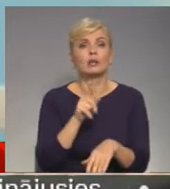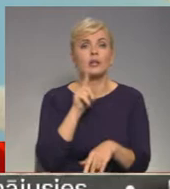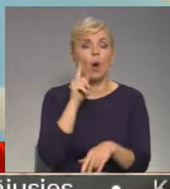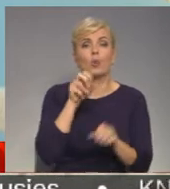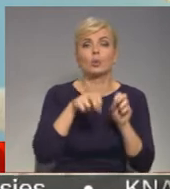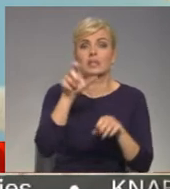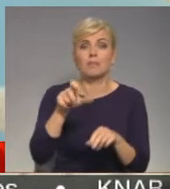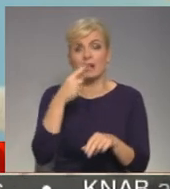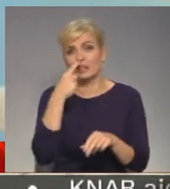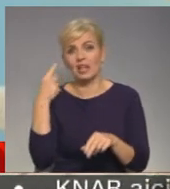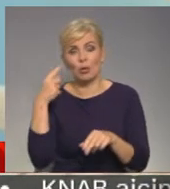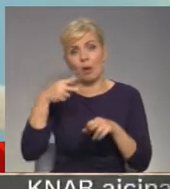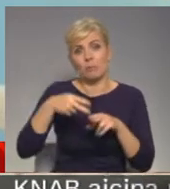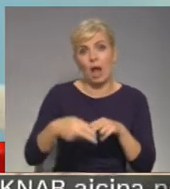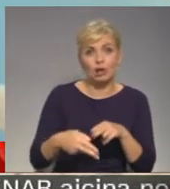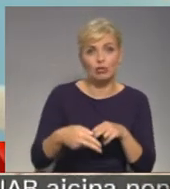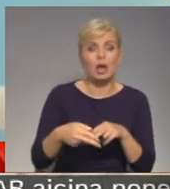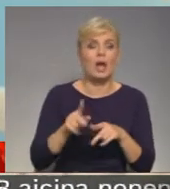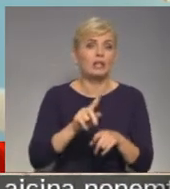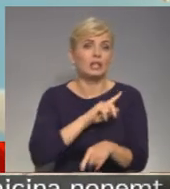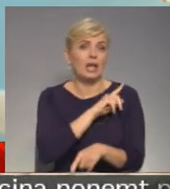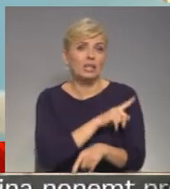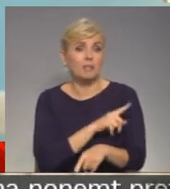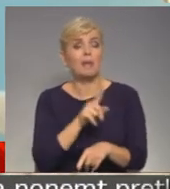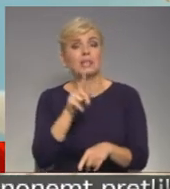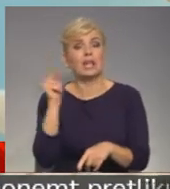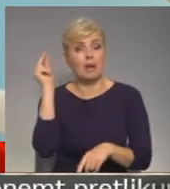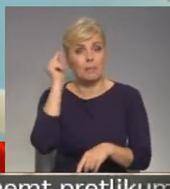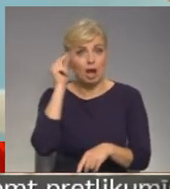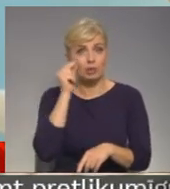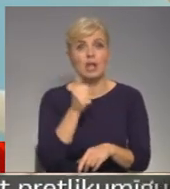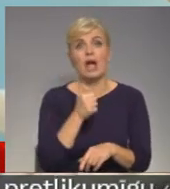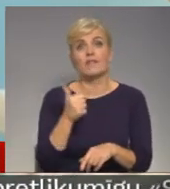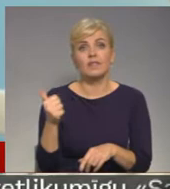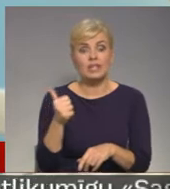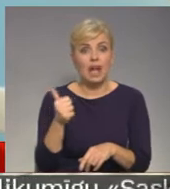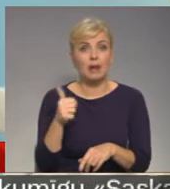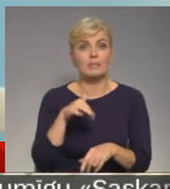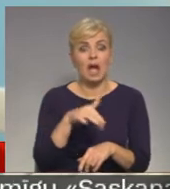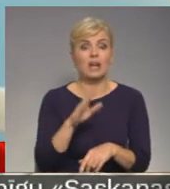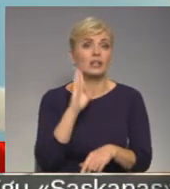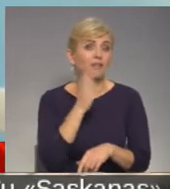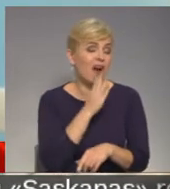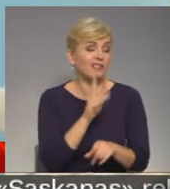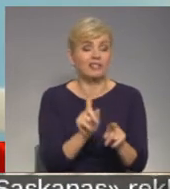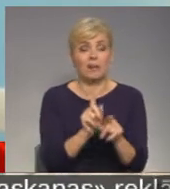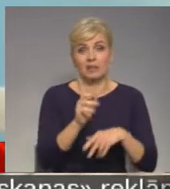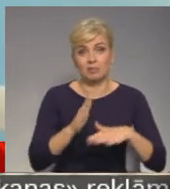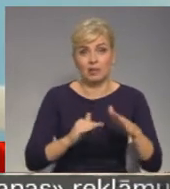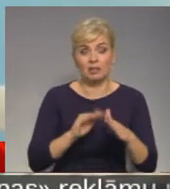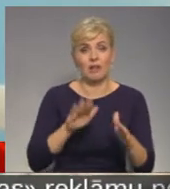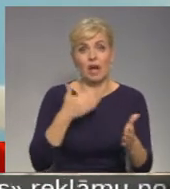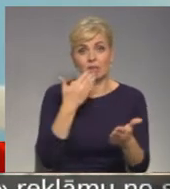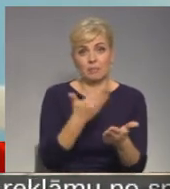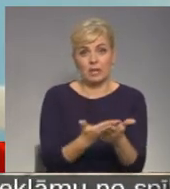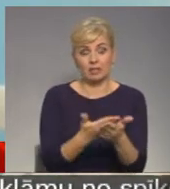tikko beiguši vai iespējams vēl tikai mācās, jo arī viņiem ir jāiet vasaras prakses, varbūt var piedāvāt